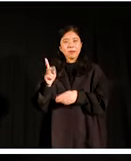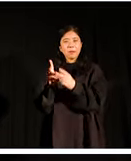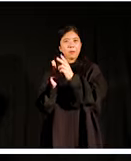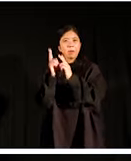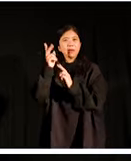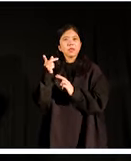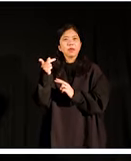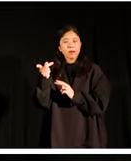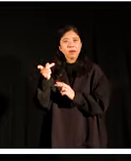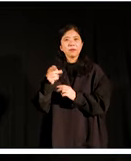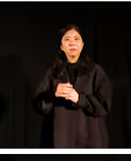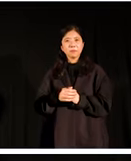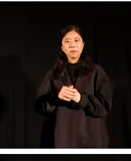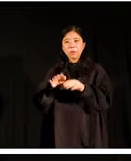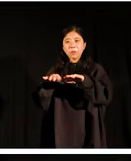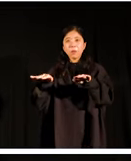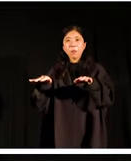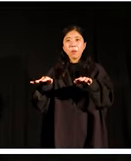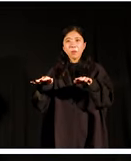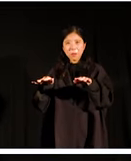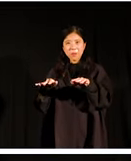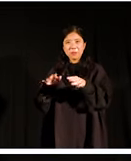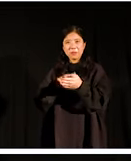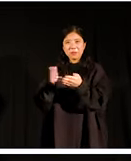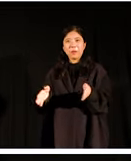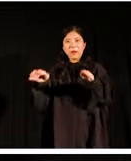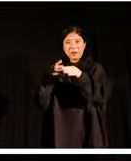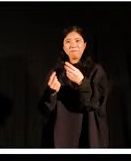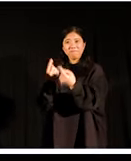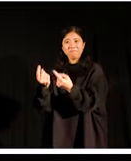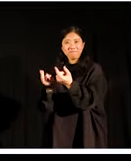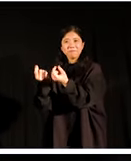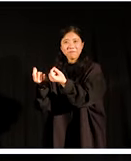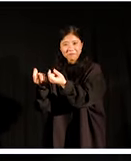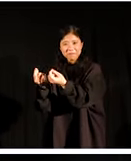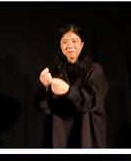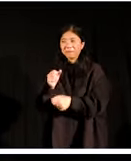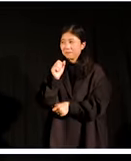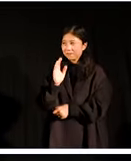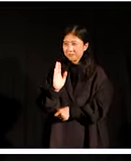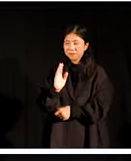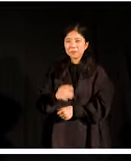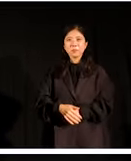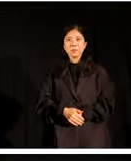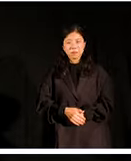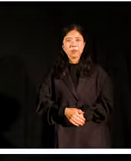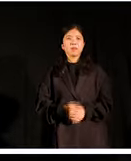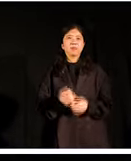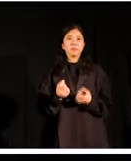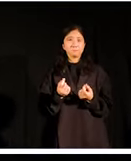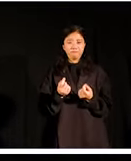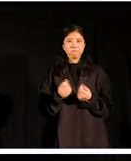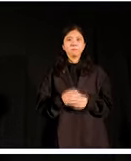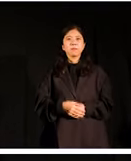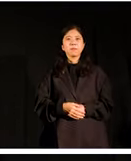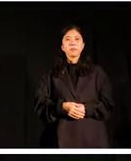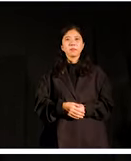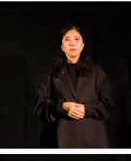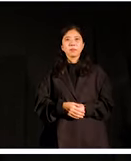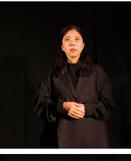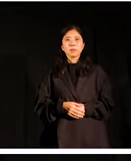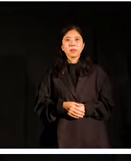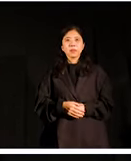こねいらっしゃる方で子供たちも多いとお話してました館長お願いしますそうですねあの確かにまあ